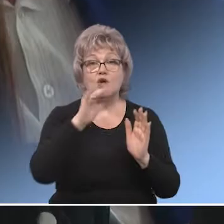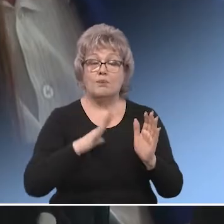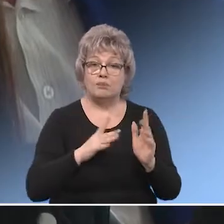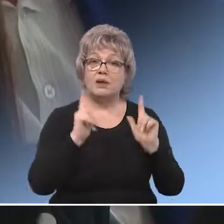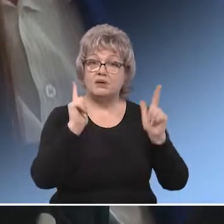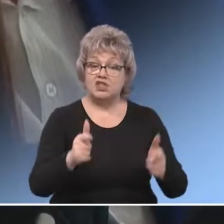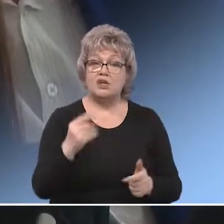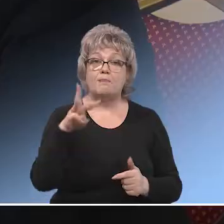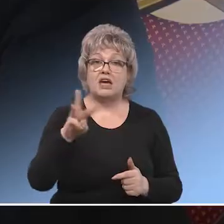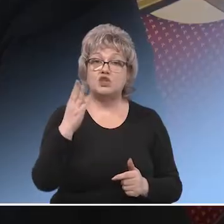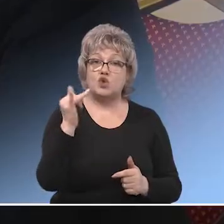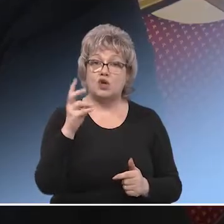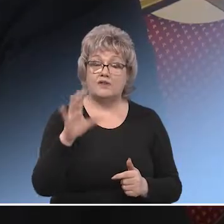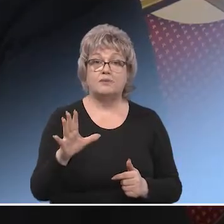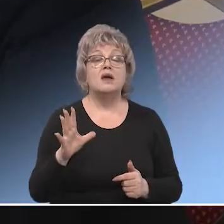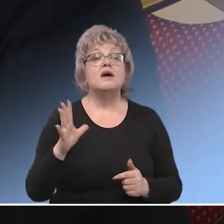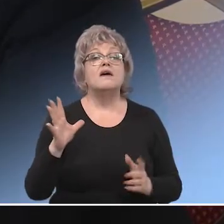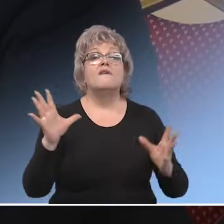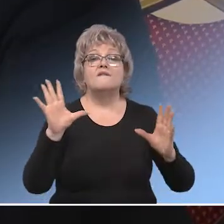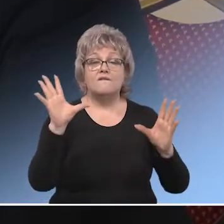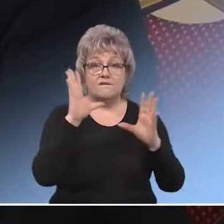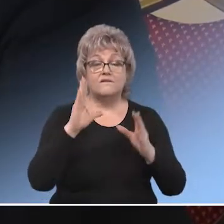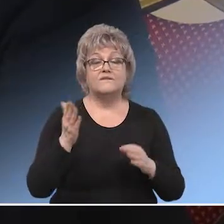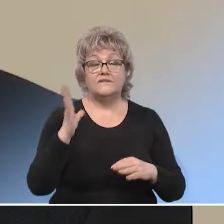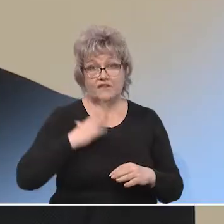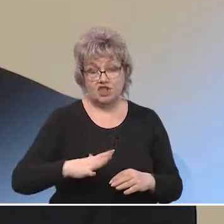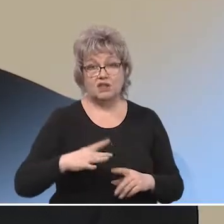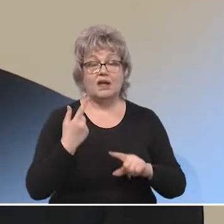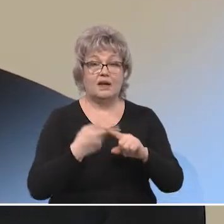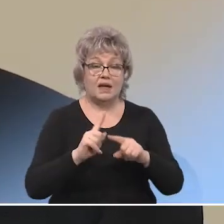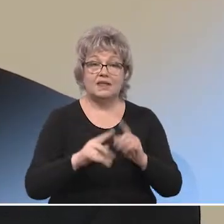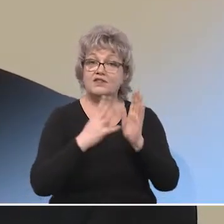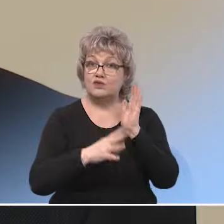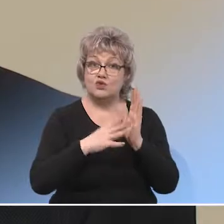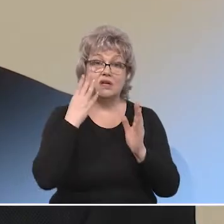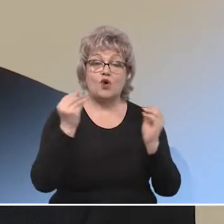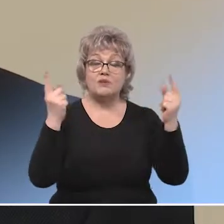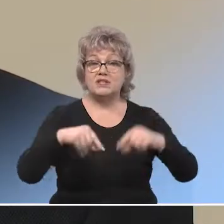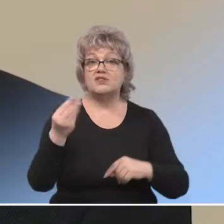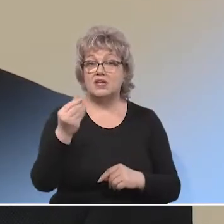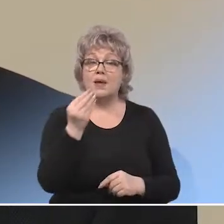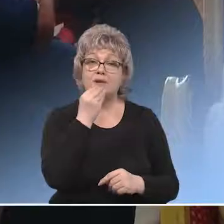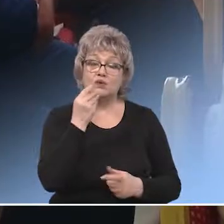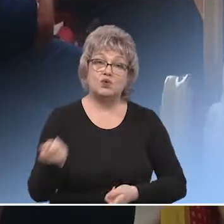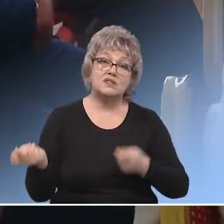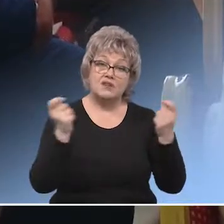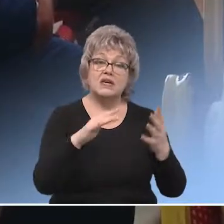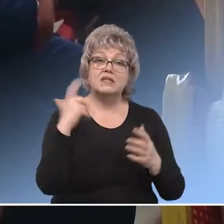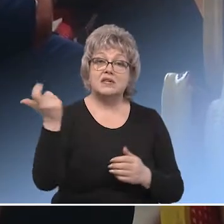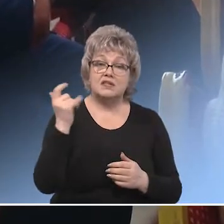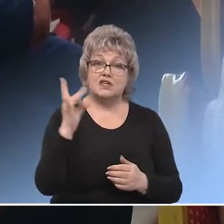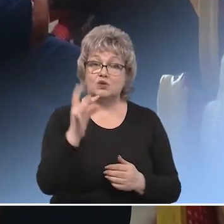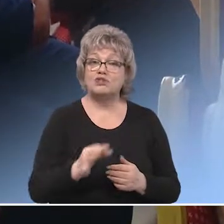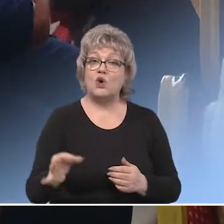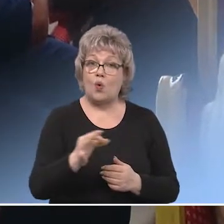было поддержано Михаилом Шолоховым. Выжила здравница и в трудные 90-е, когда бесценились деньги и продукты доставляли из